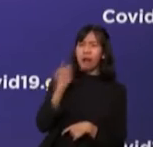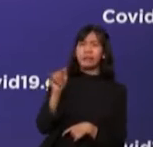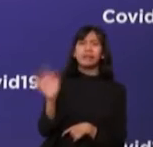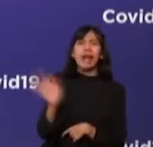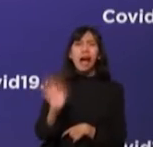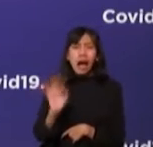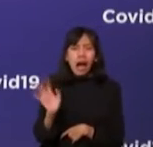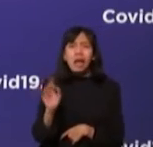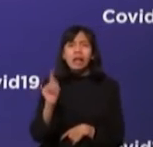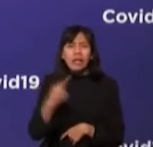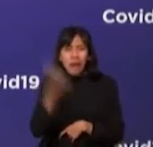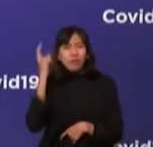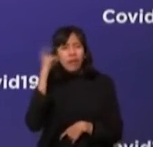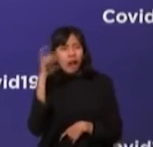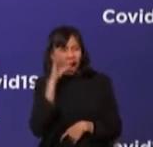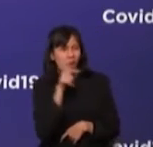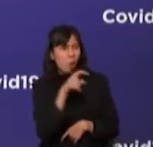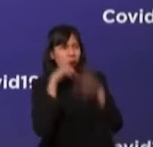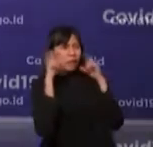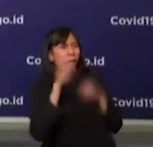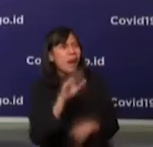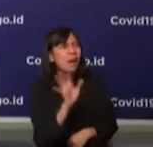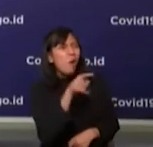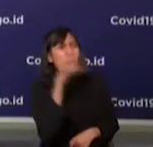menganggap orang aneh kalau mereka tidak menggunakan masker.